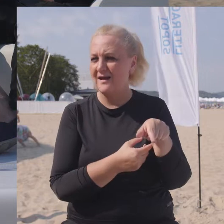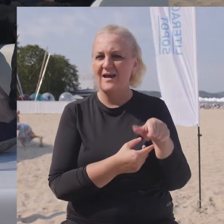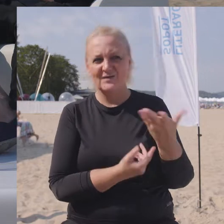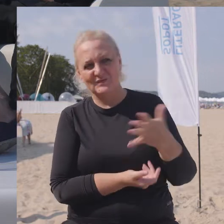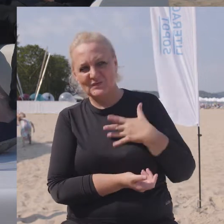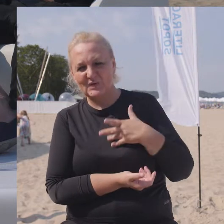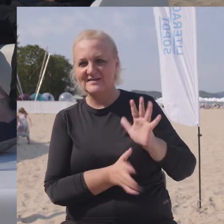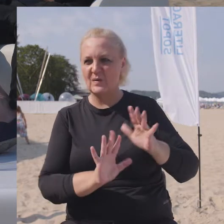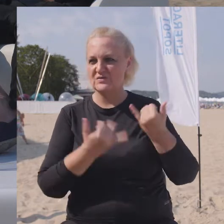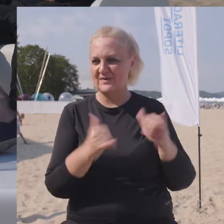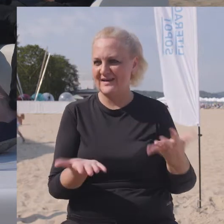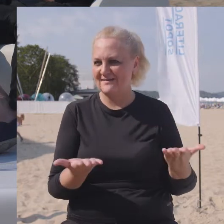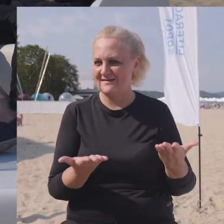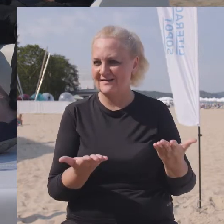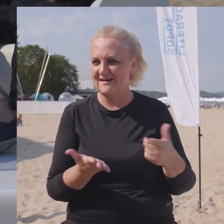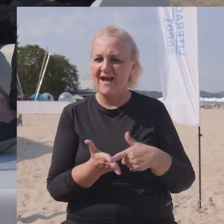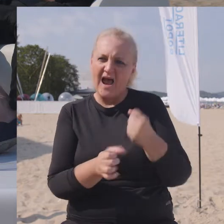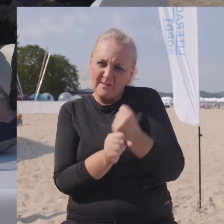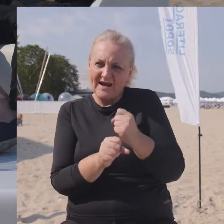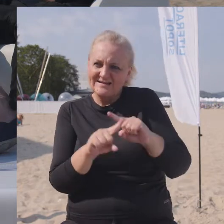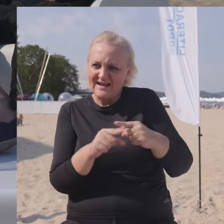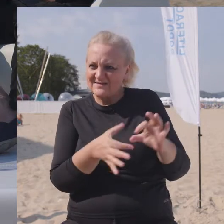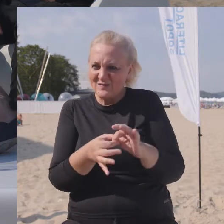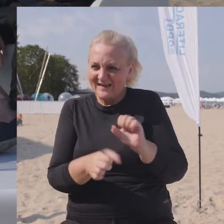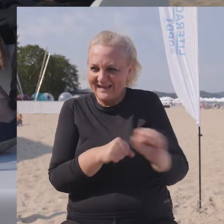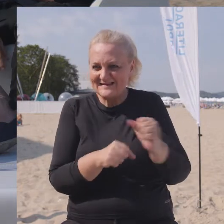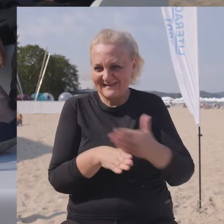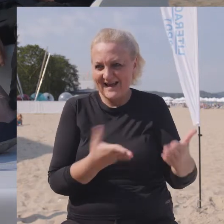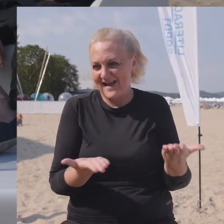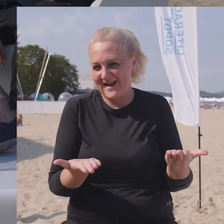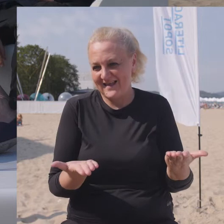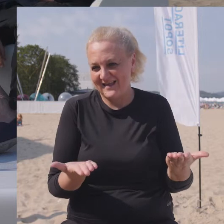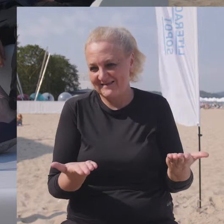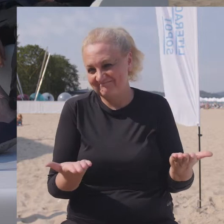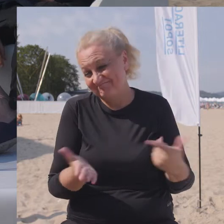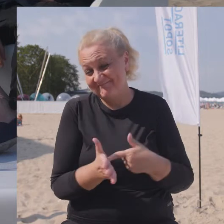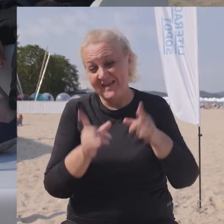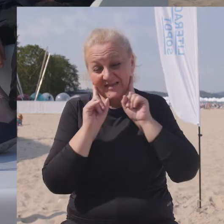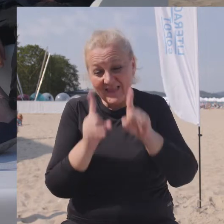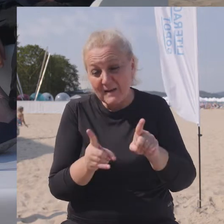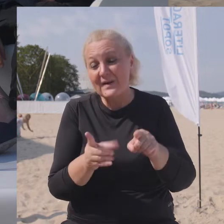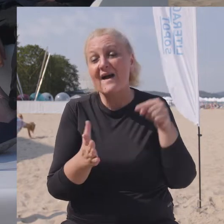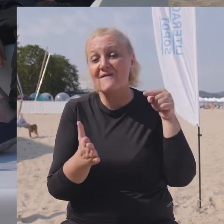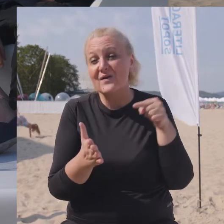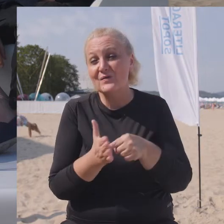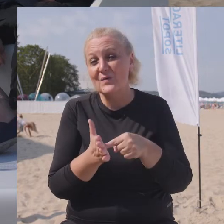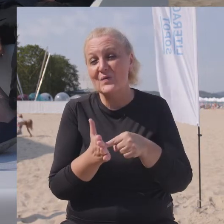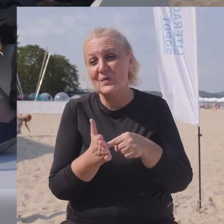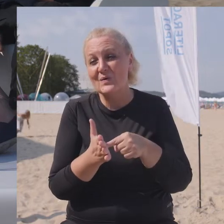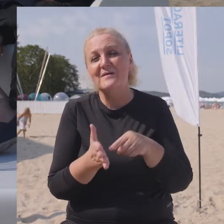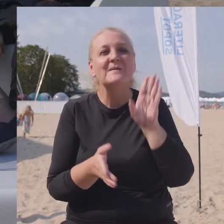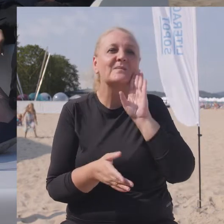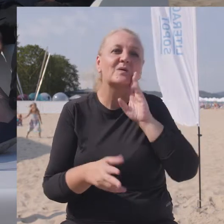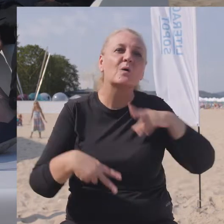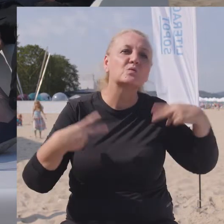tylko sposoby, ale praca seksualna była, jest i będzie. I tak naprawdę to